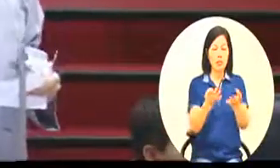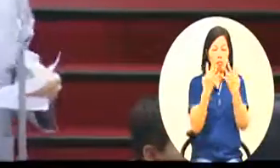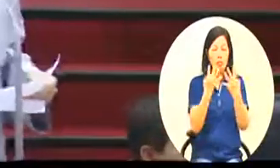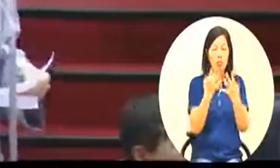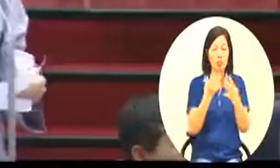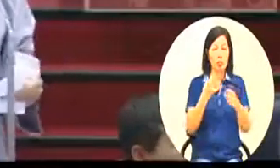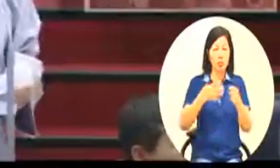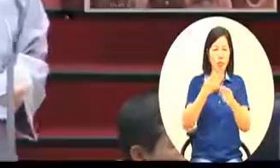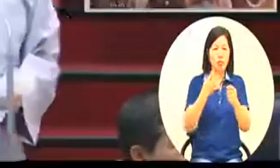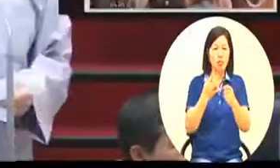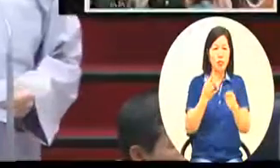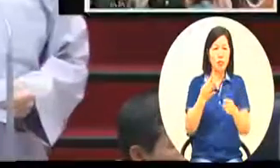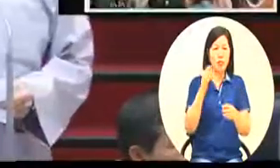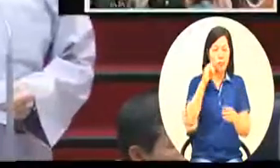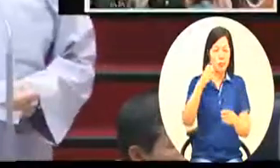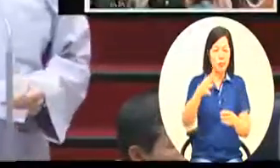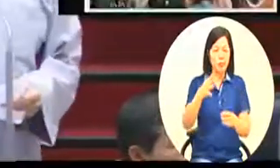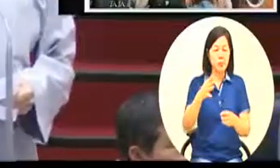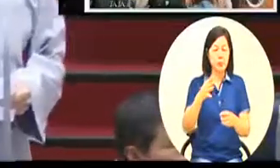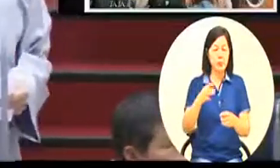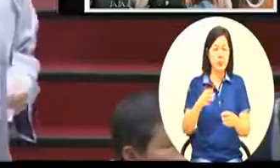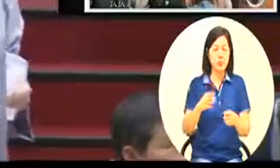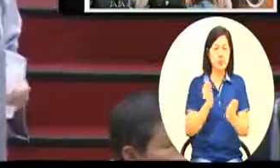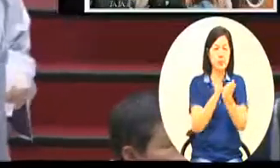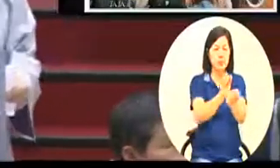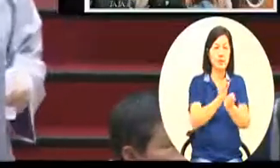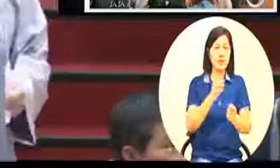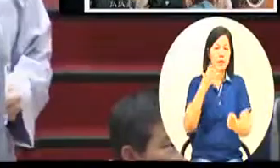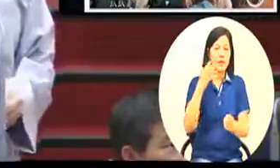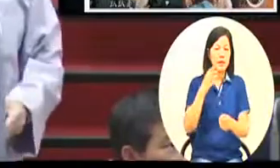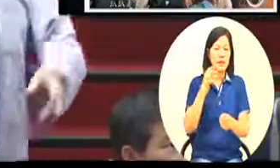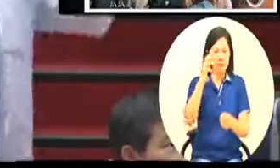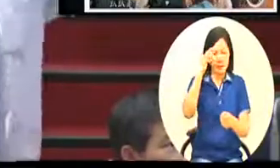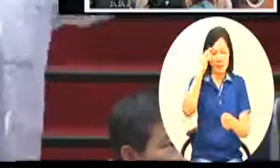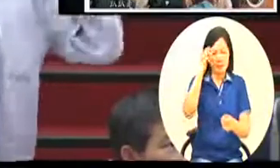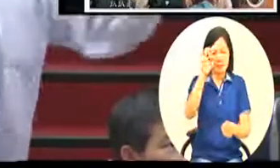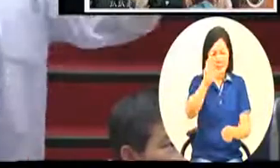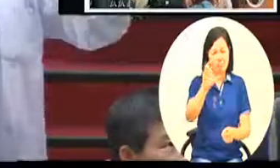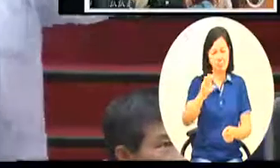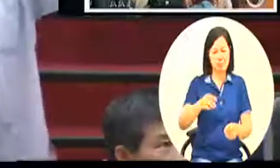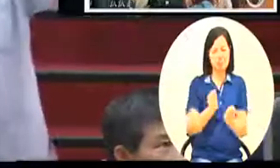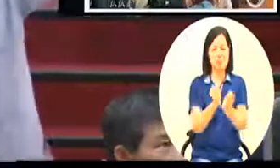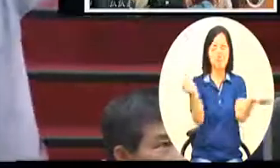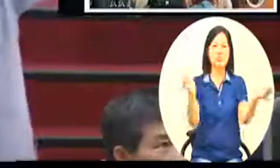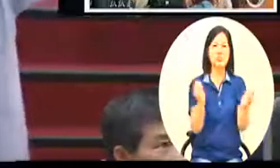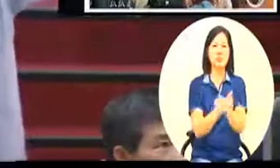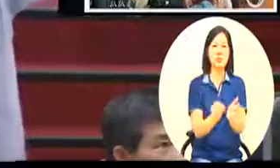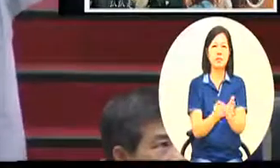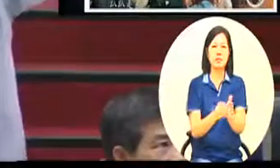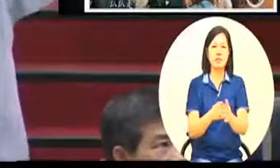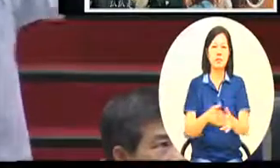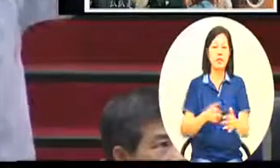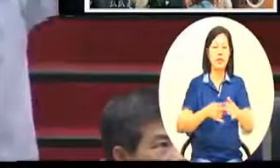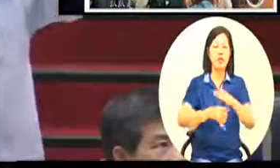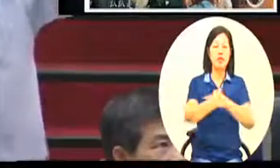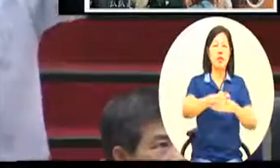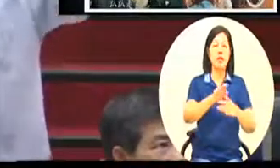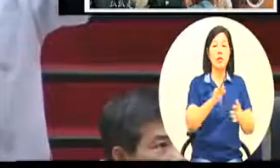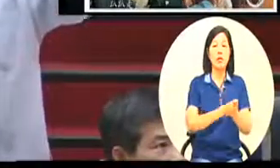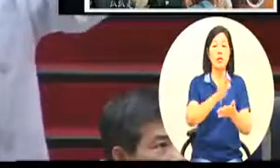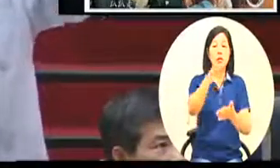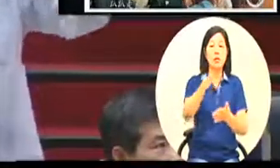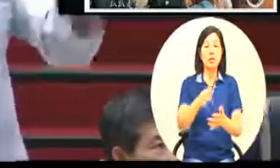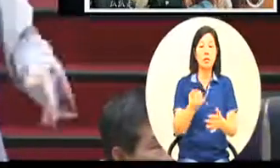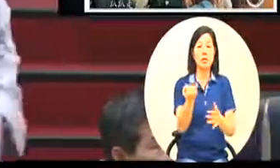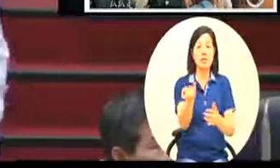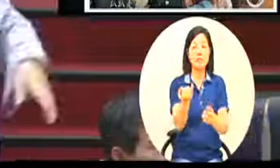月，关八十天就出来啊啦。出来照常拍击了啦，照常去的，而且平平来以